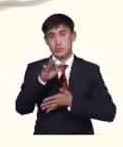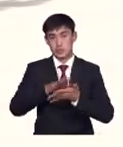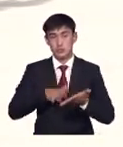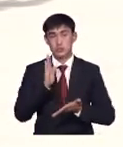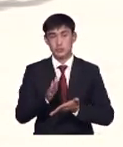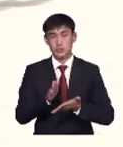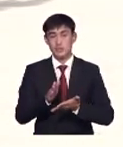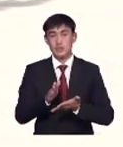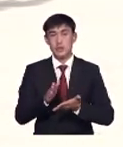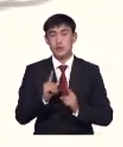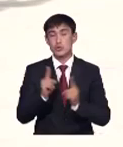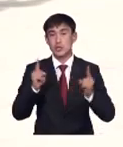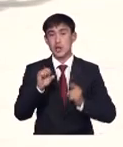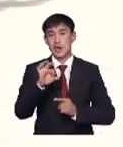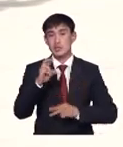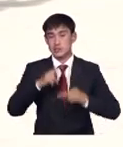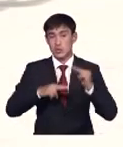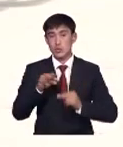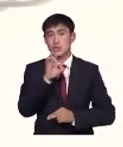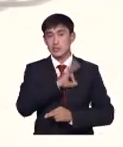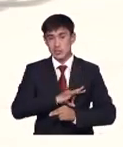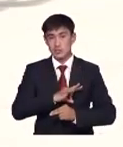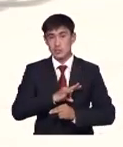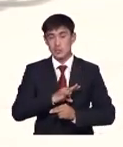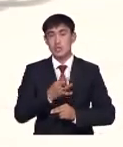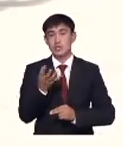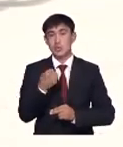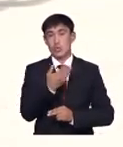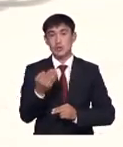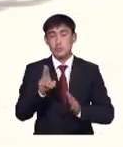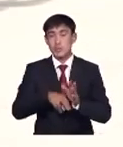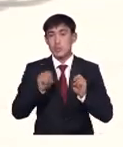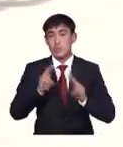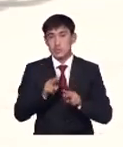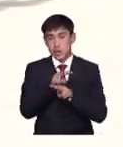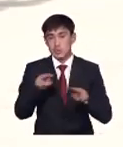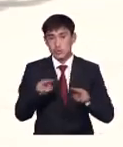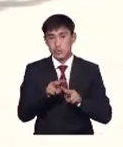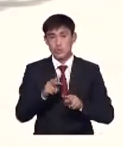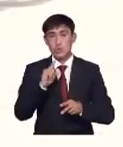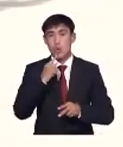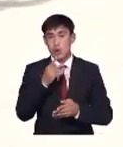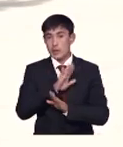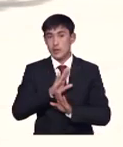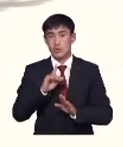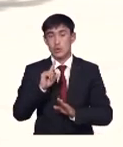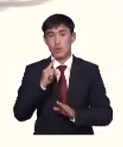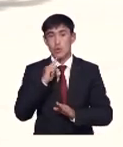салынады. Себебі алып станцияны салу да, тиімді пайдалану да, оның қауіпсіздігін қадағалау да оңай шаруа